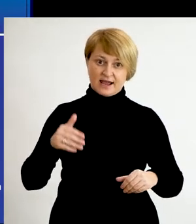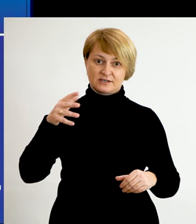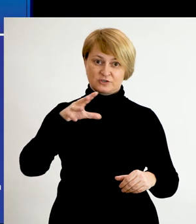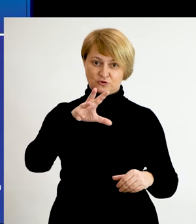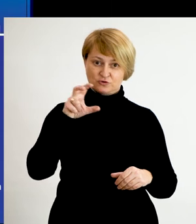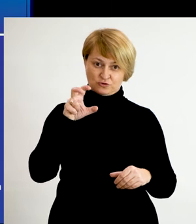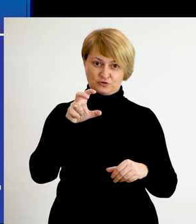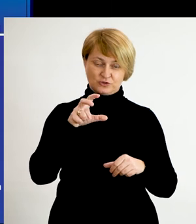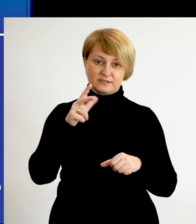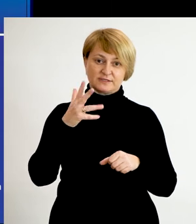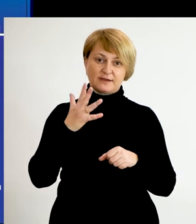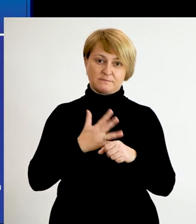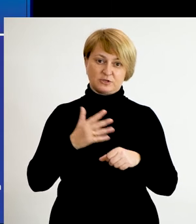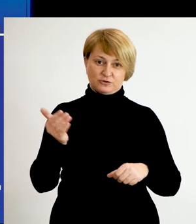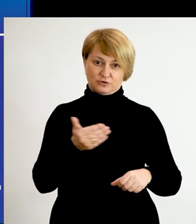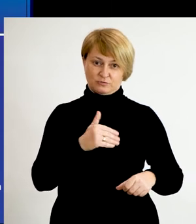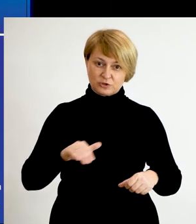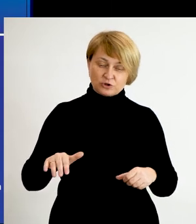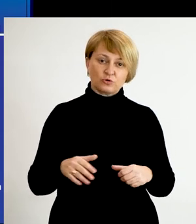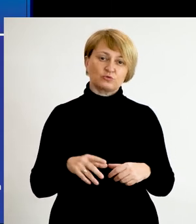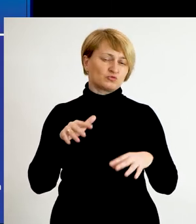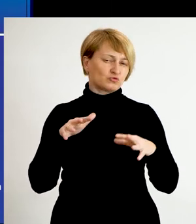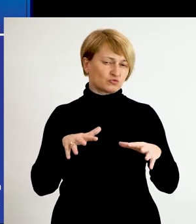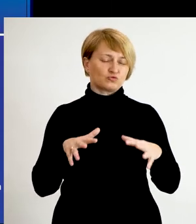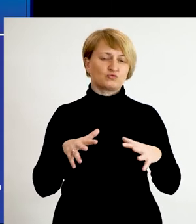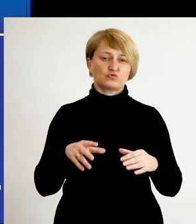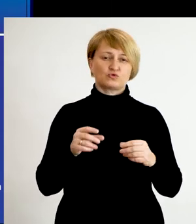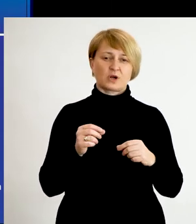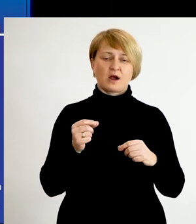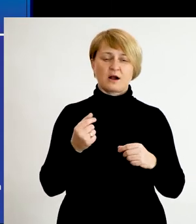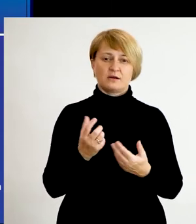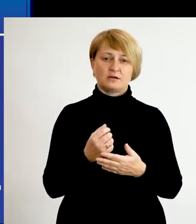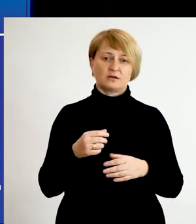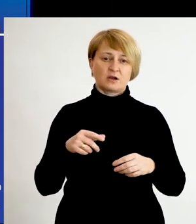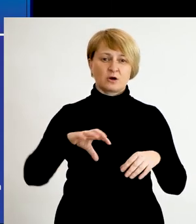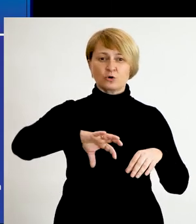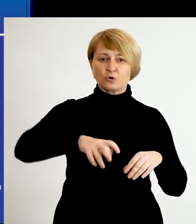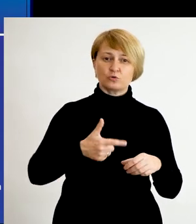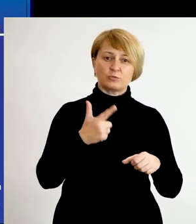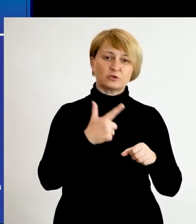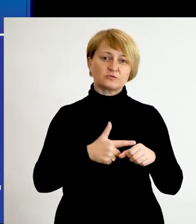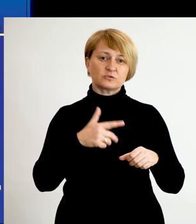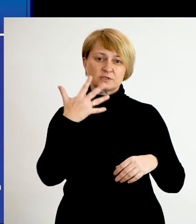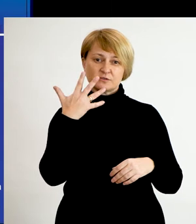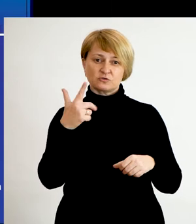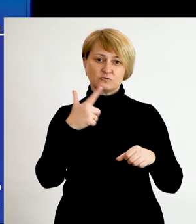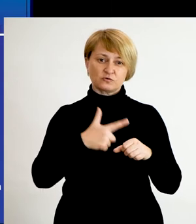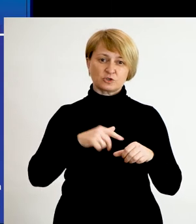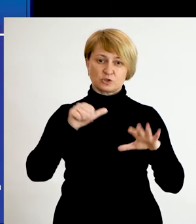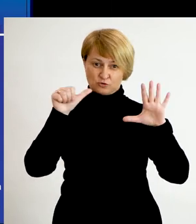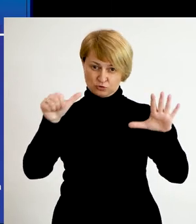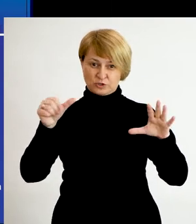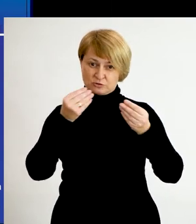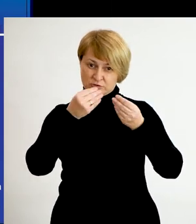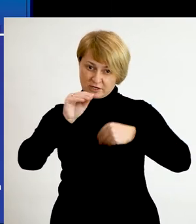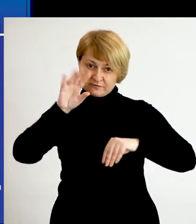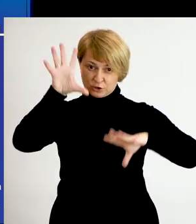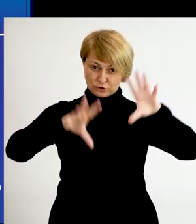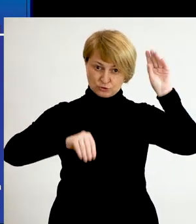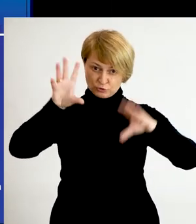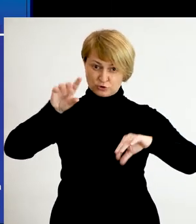1 351 500 000 złotych, co jest dużą kwotą. Jesteśmy w gronie 25-26 największych budżetów w